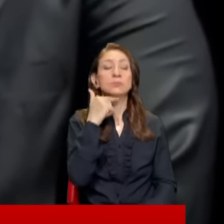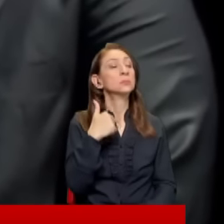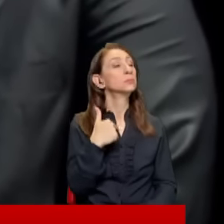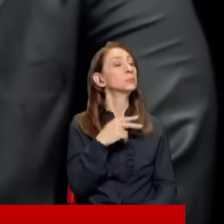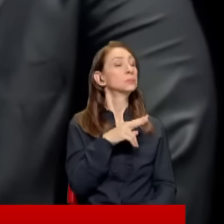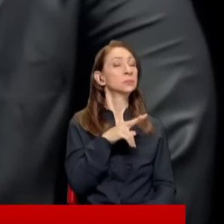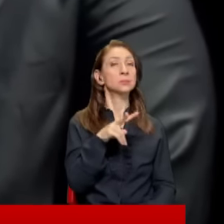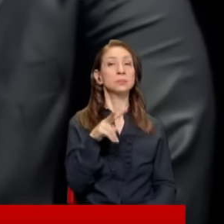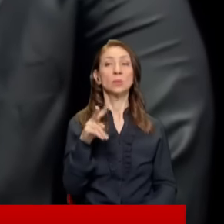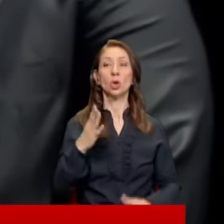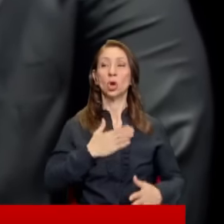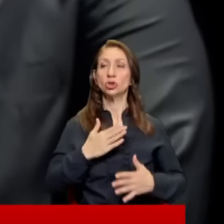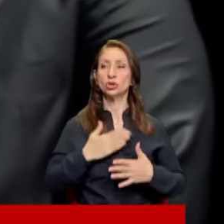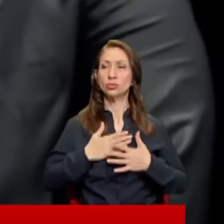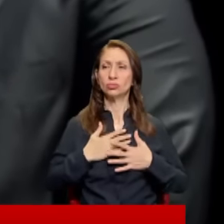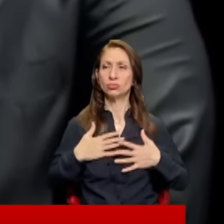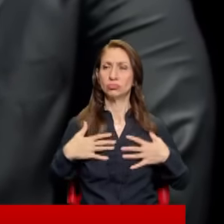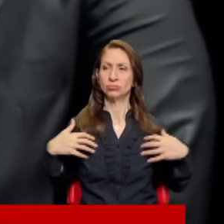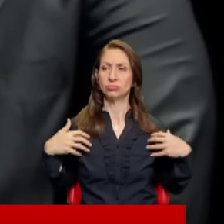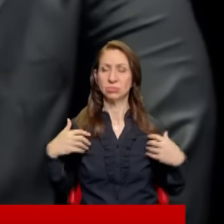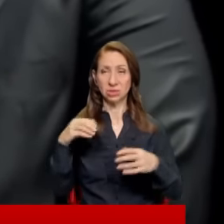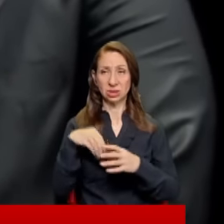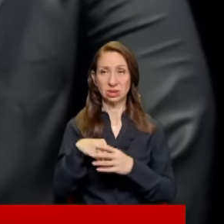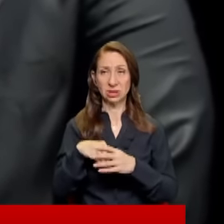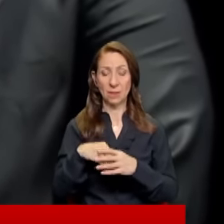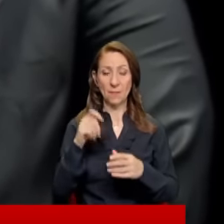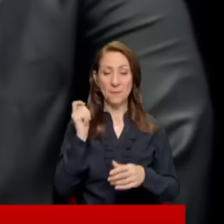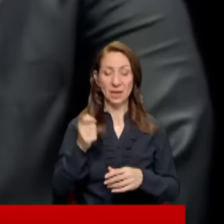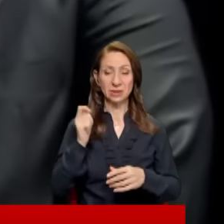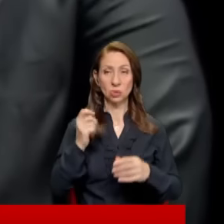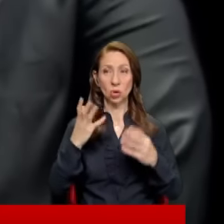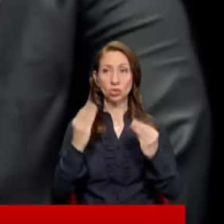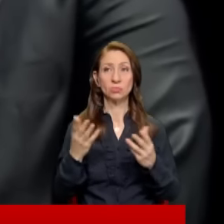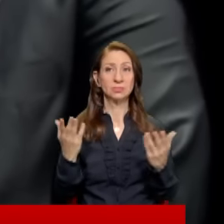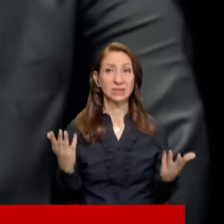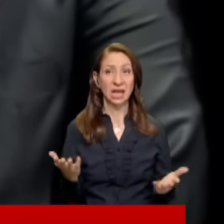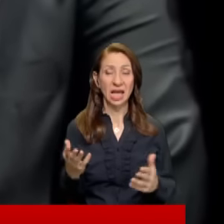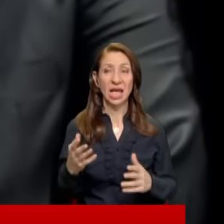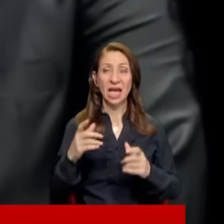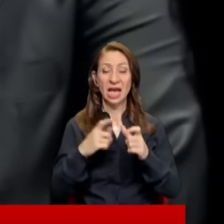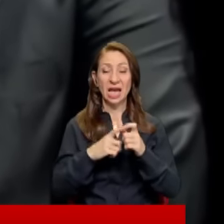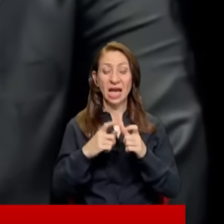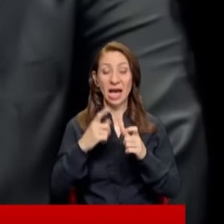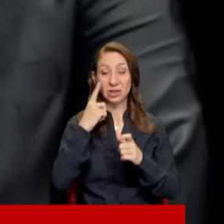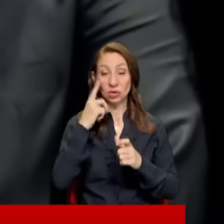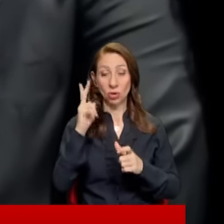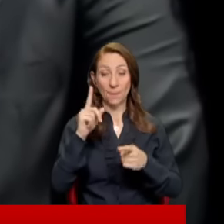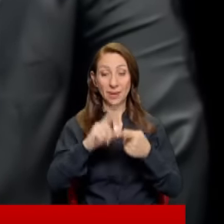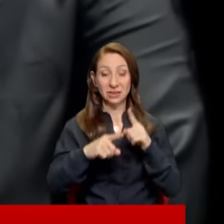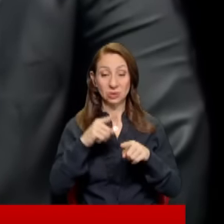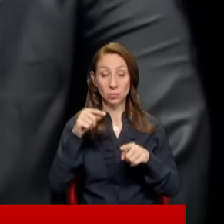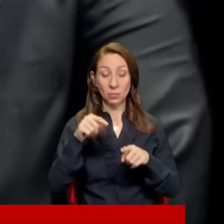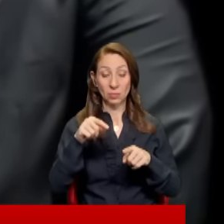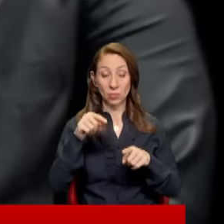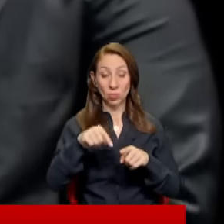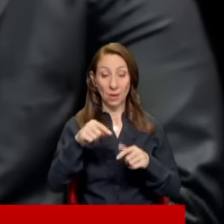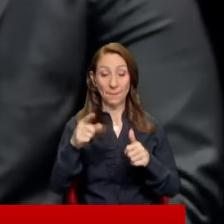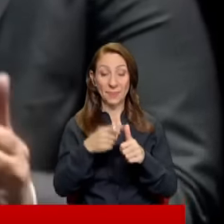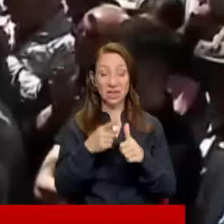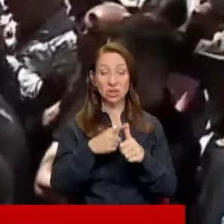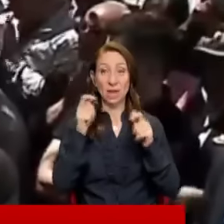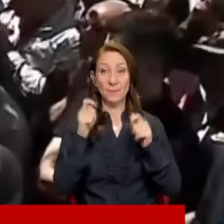dikmek göğsümü germek için mecbur olduğum şey Gazi'nin partisini Bu Şehirde Birci